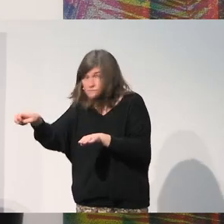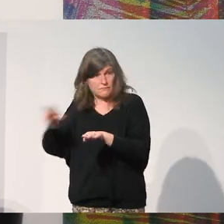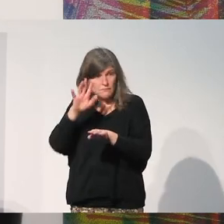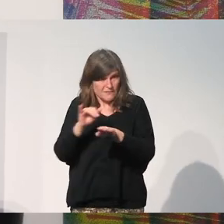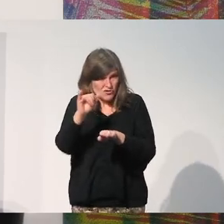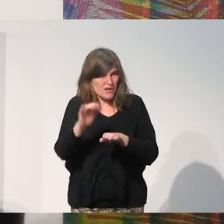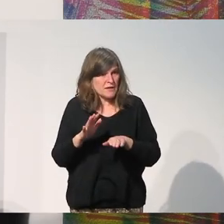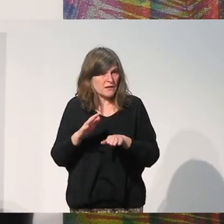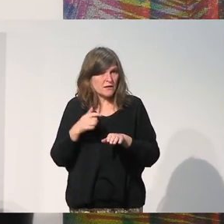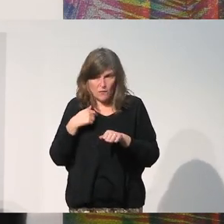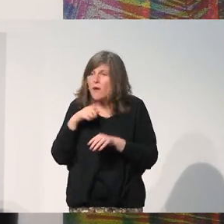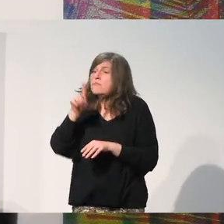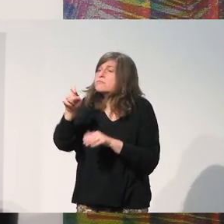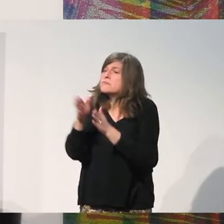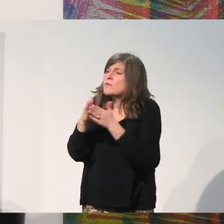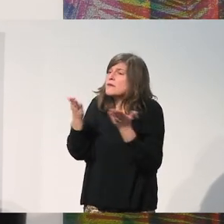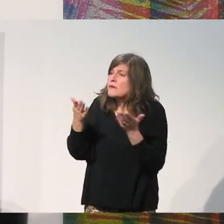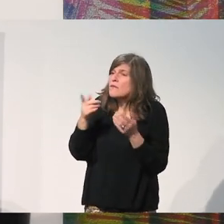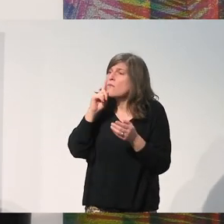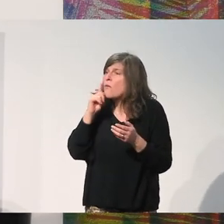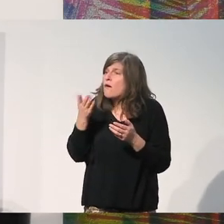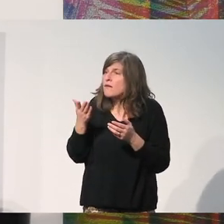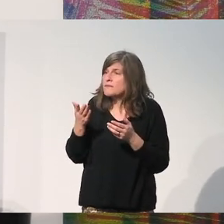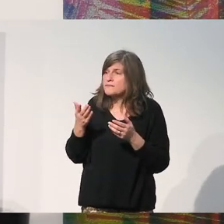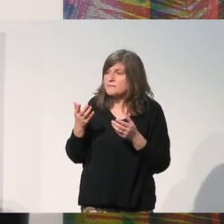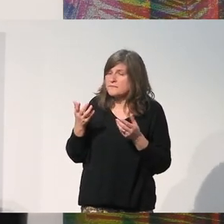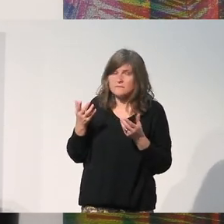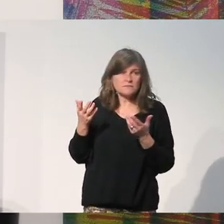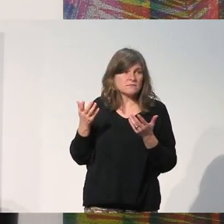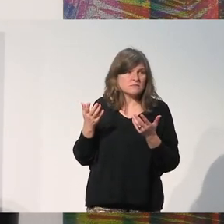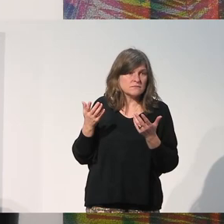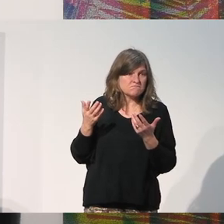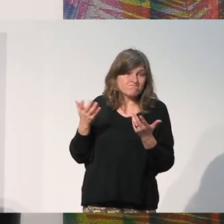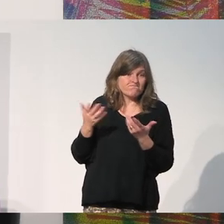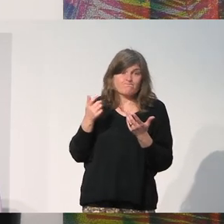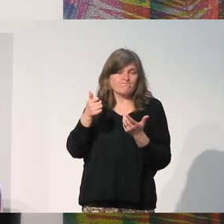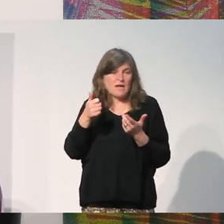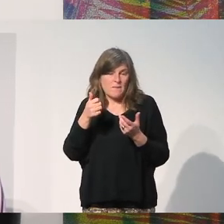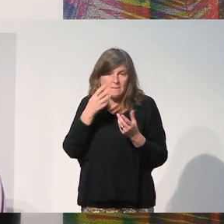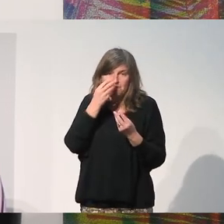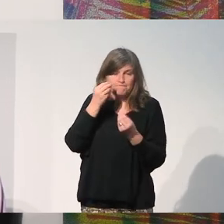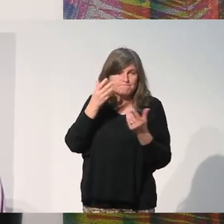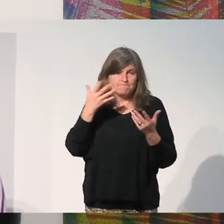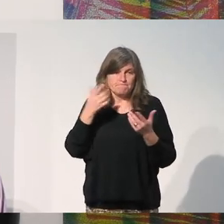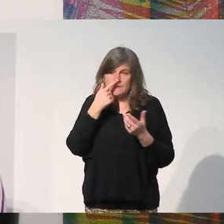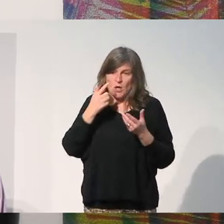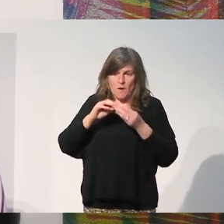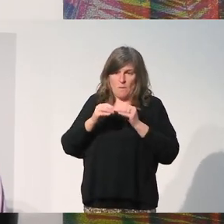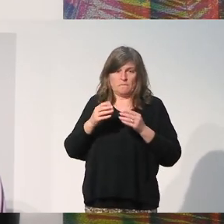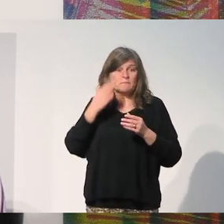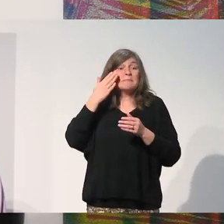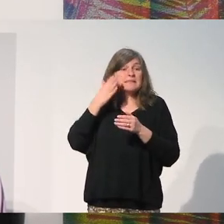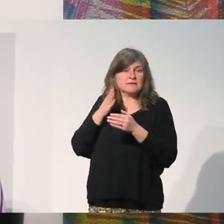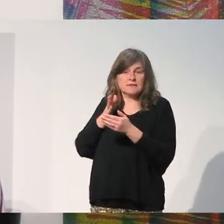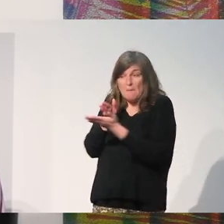je leur demande, en fait, pourquoi vous n'y allez pas ? S'il y a un problème, en fait. Donc ils ont l'impression de s'ils franchissent